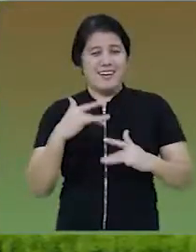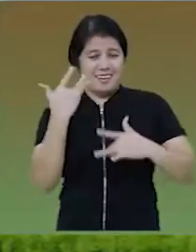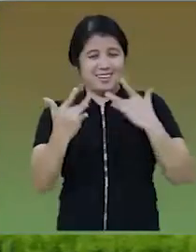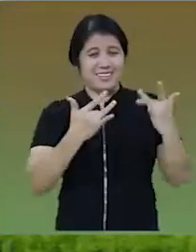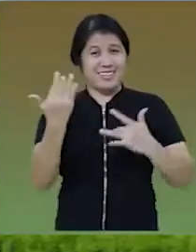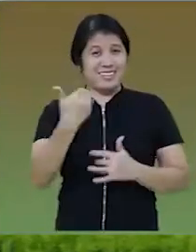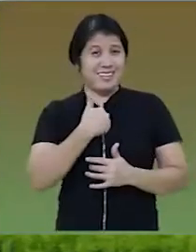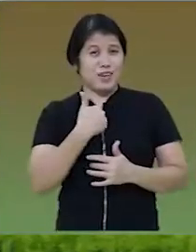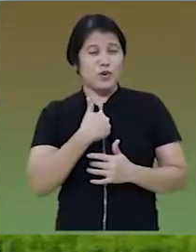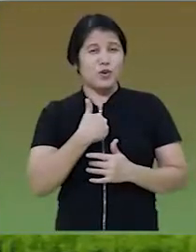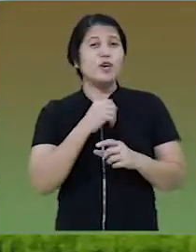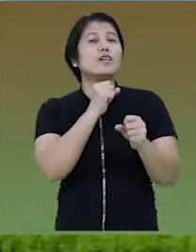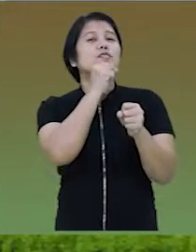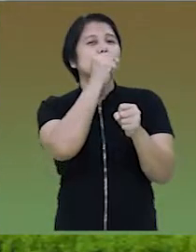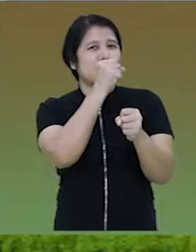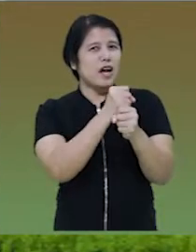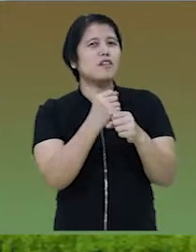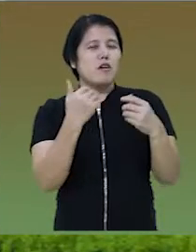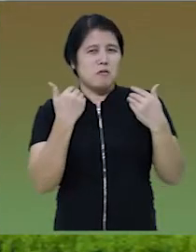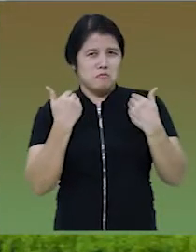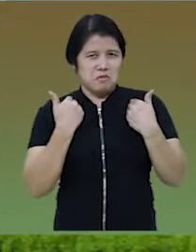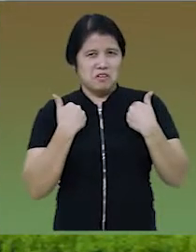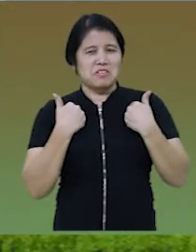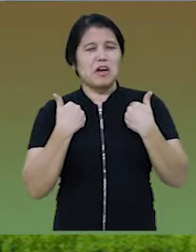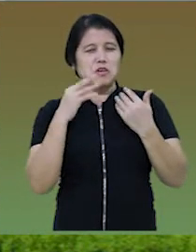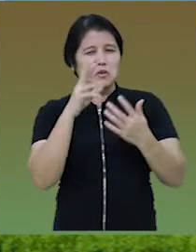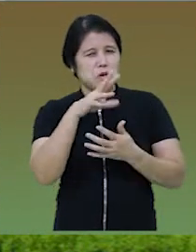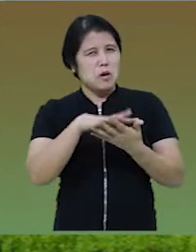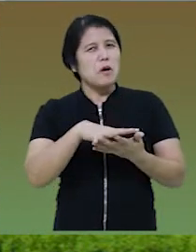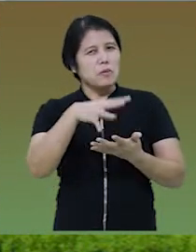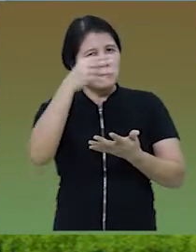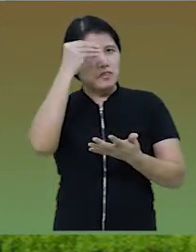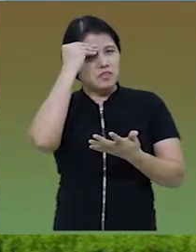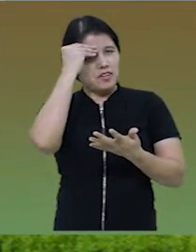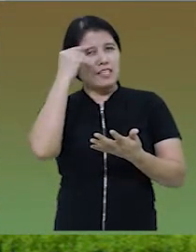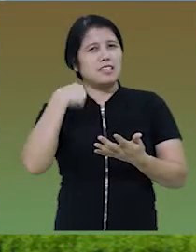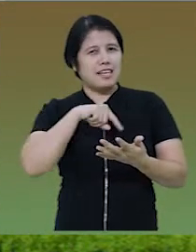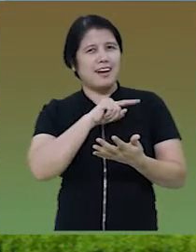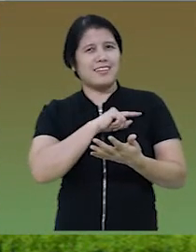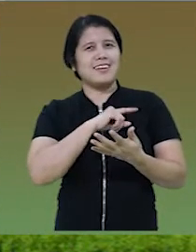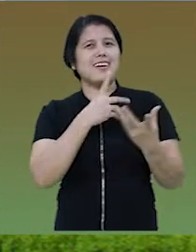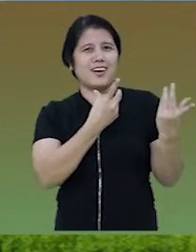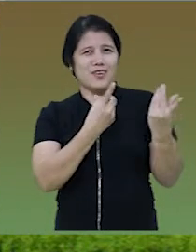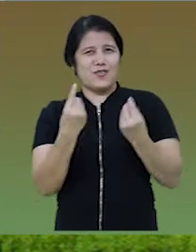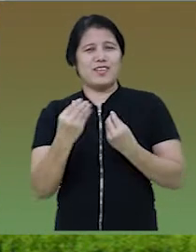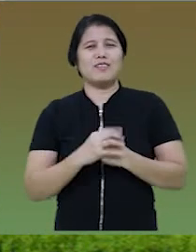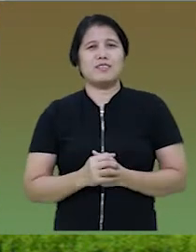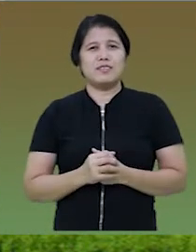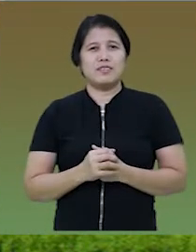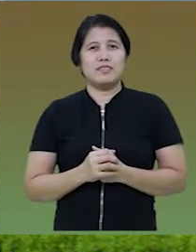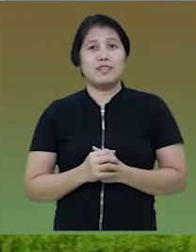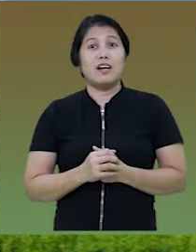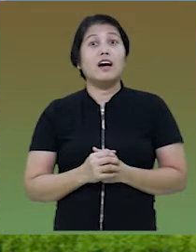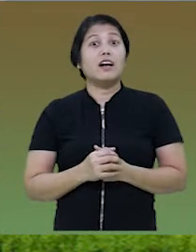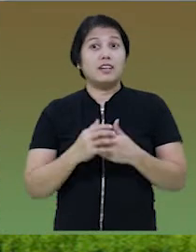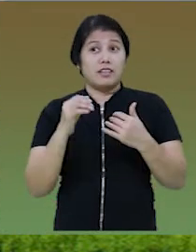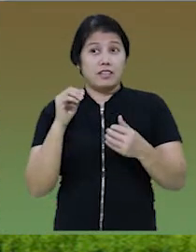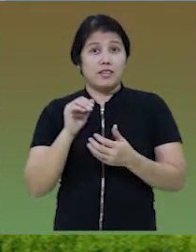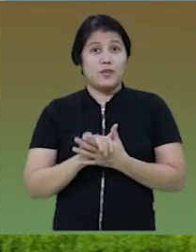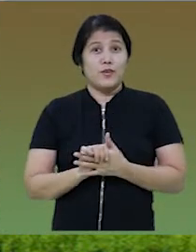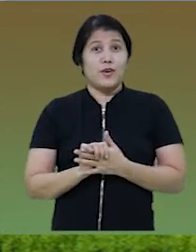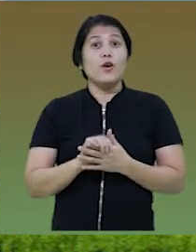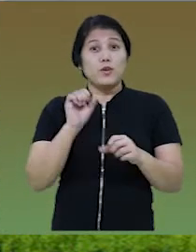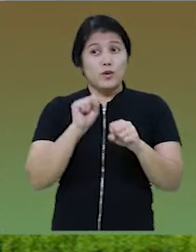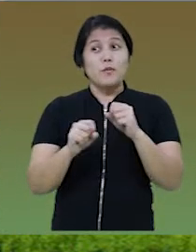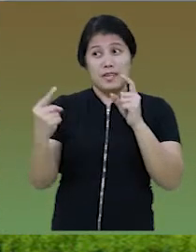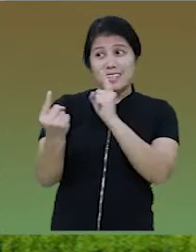ako! Siguradong may matututunan naman tayo sa ating gagawin. Kung gayon, magkita na lang tayo sa